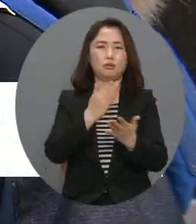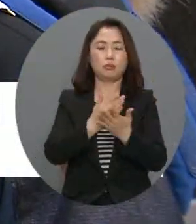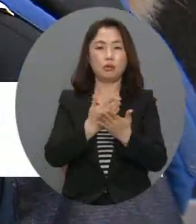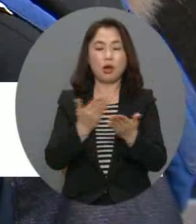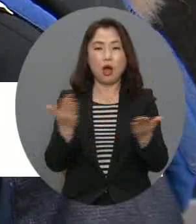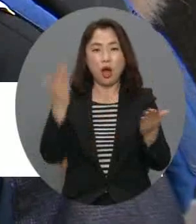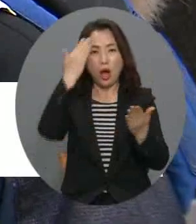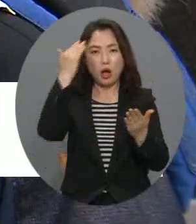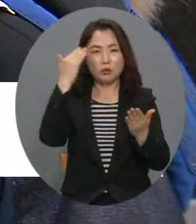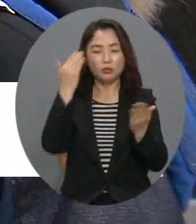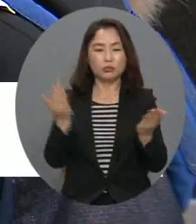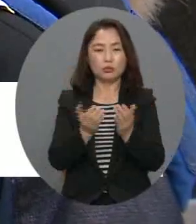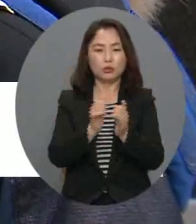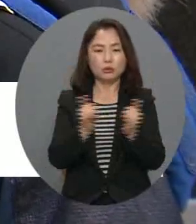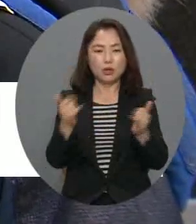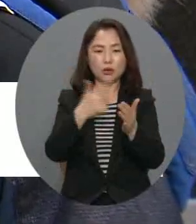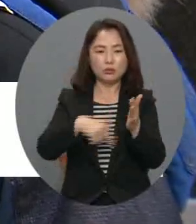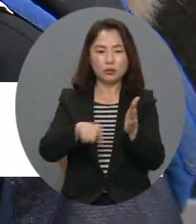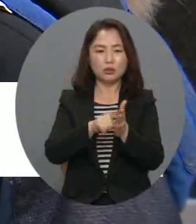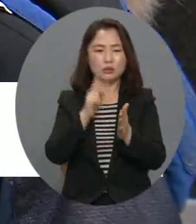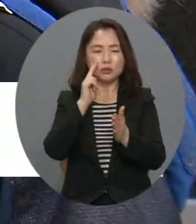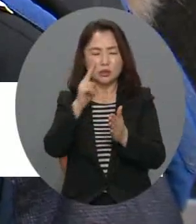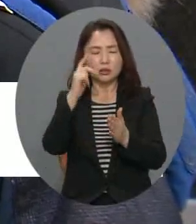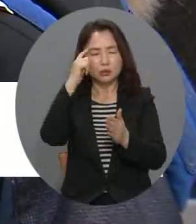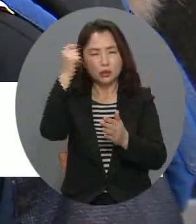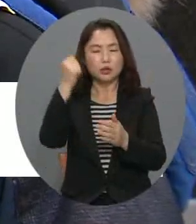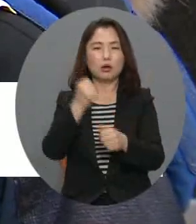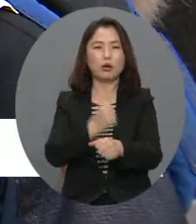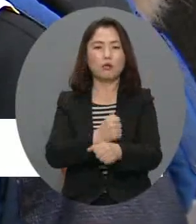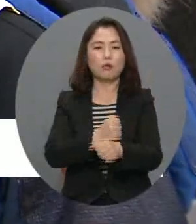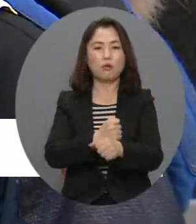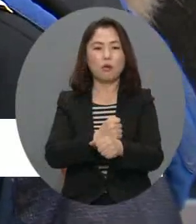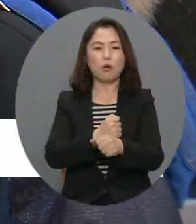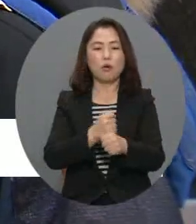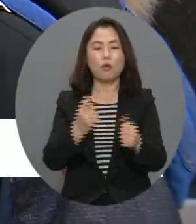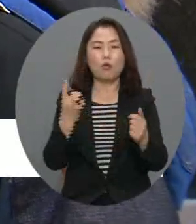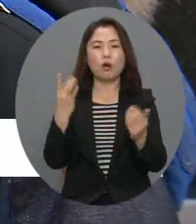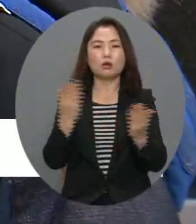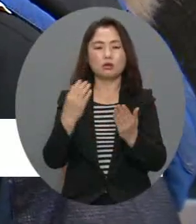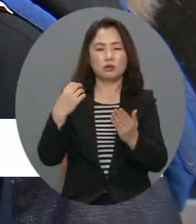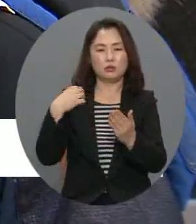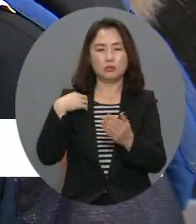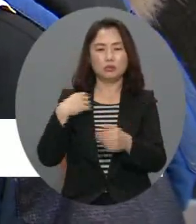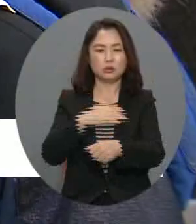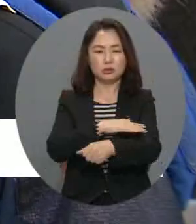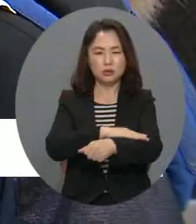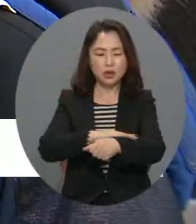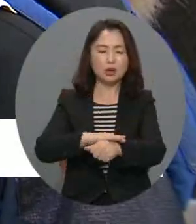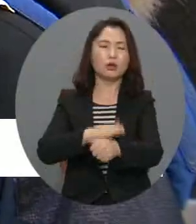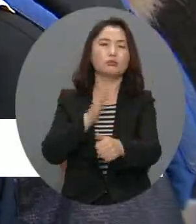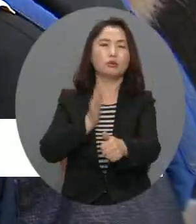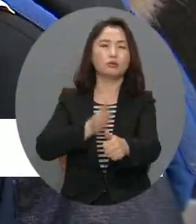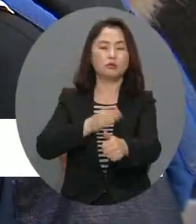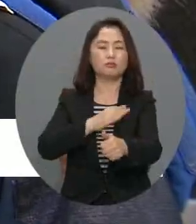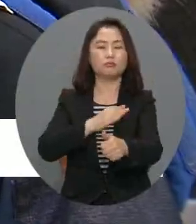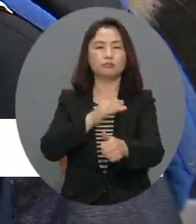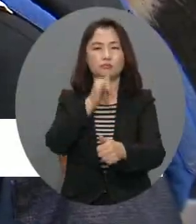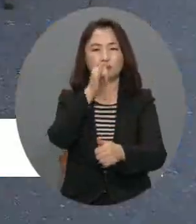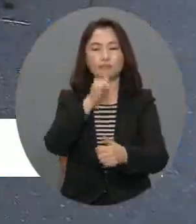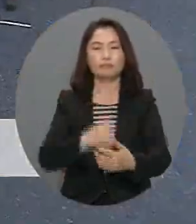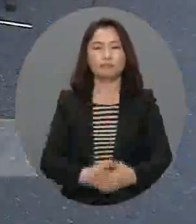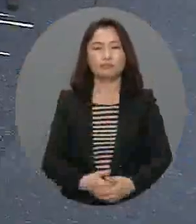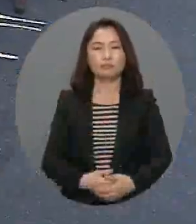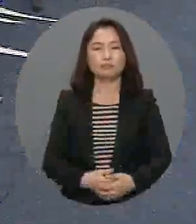한국 노동자들에 대해서 좀 심각하게 좀 생각하고 자기들 본연의 임무를 좀 했으면 좋겠다는 바람을 좀 가지고